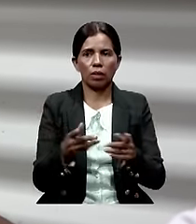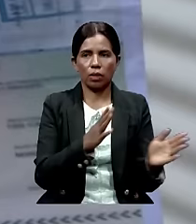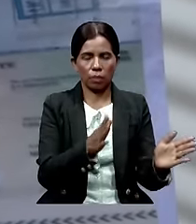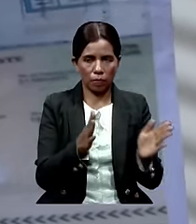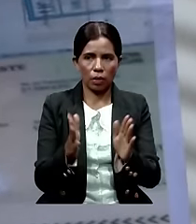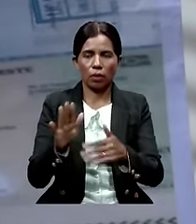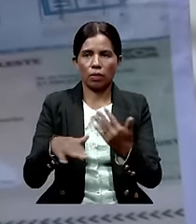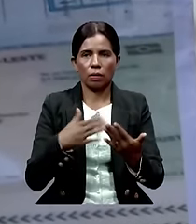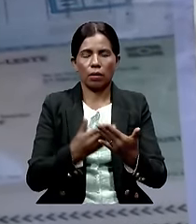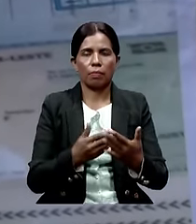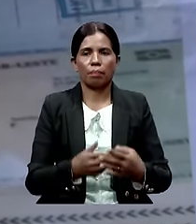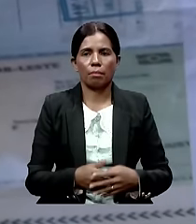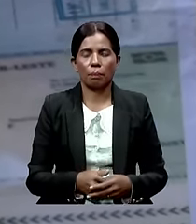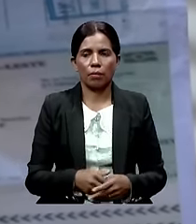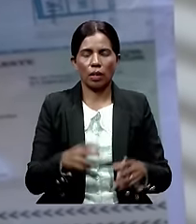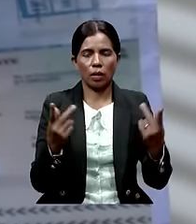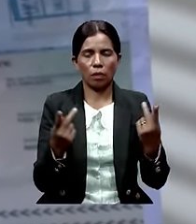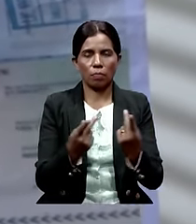preparatiana. Kompanya